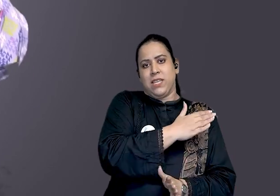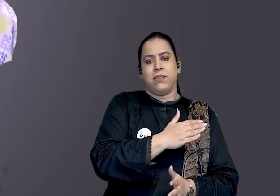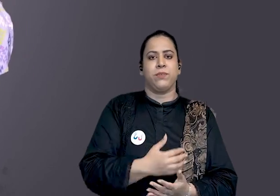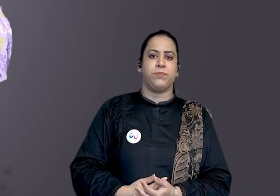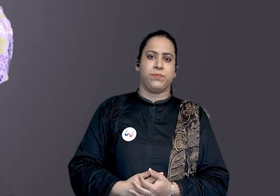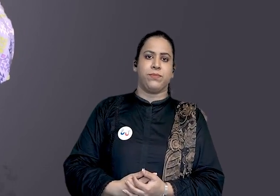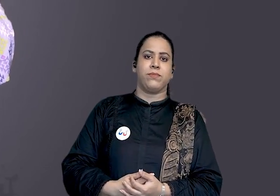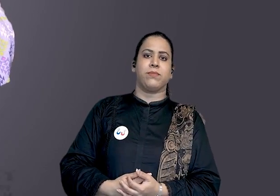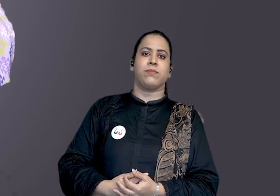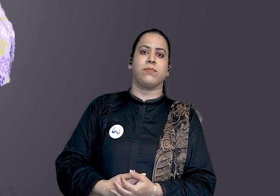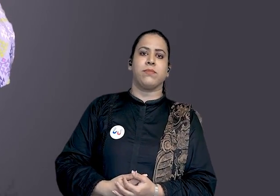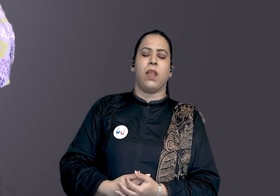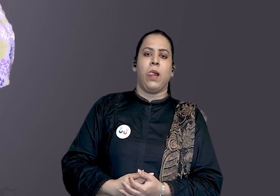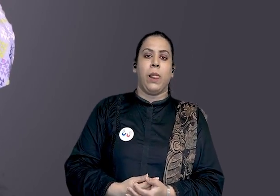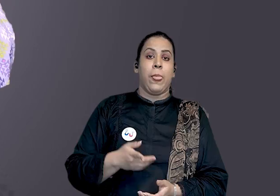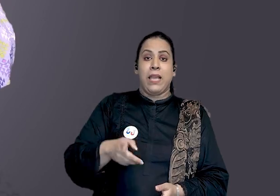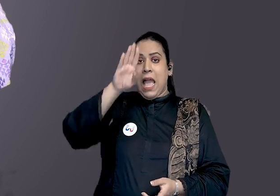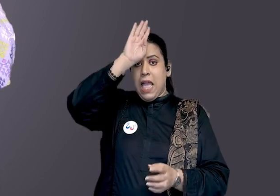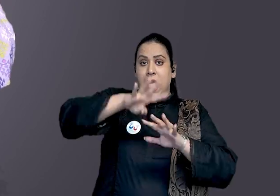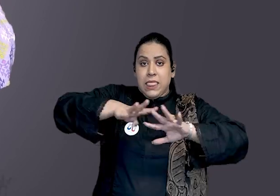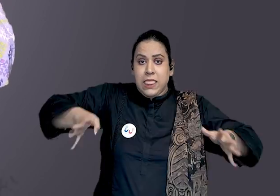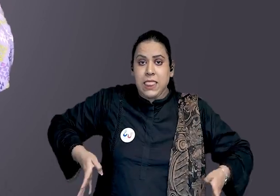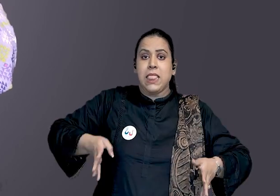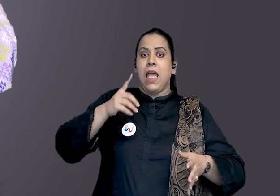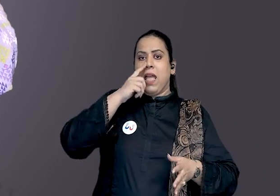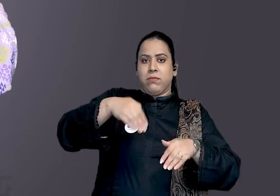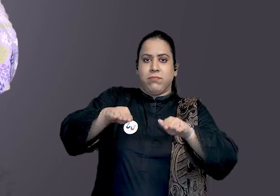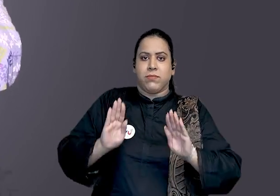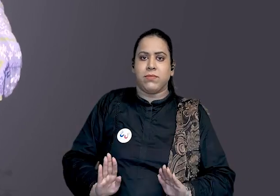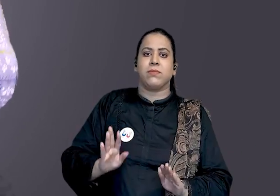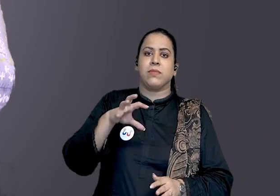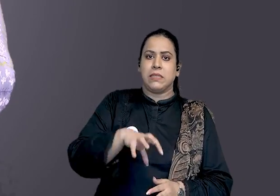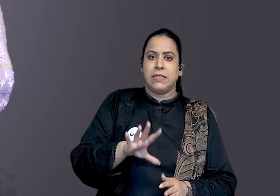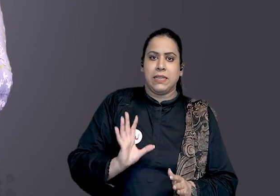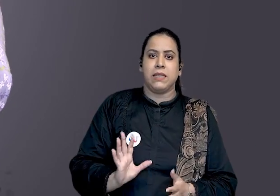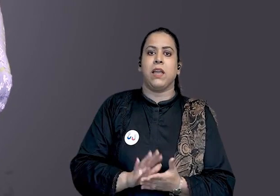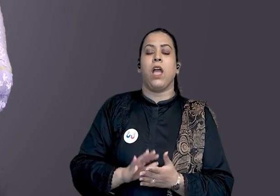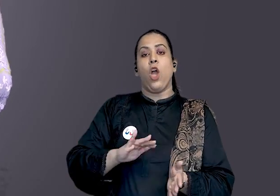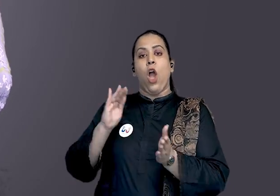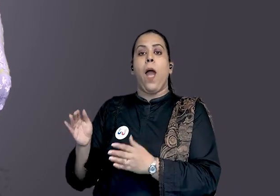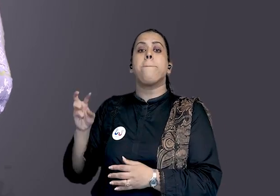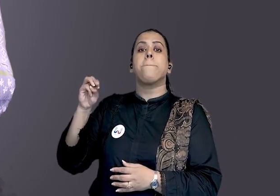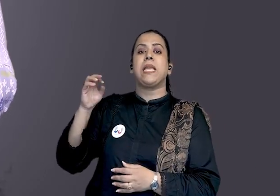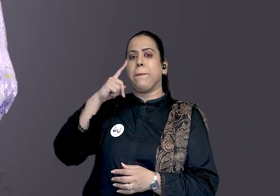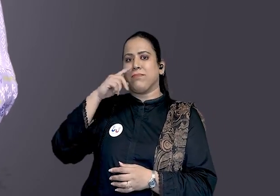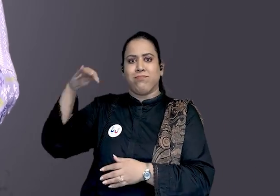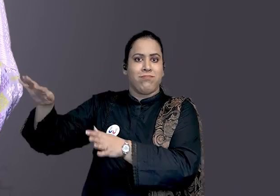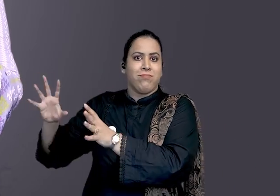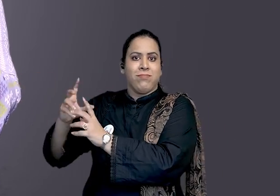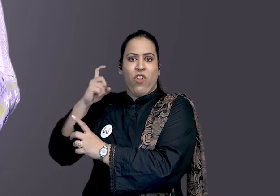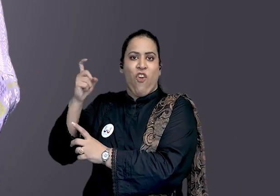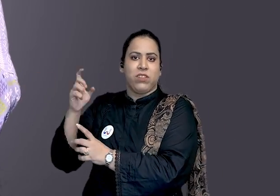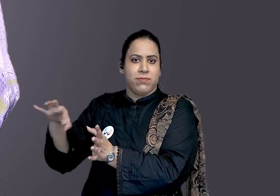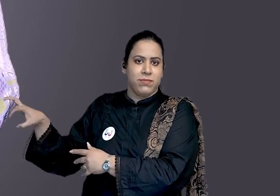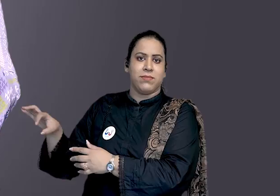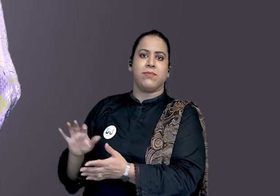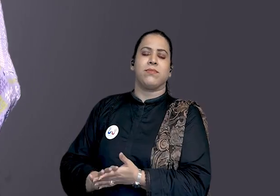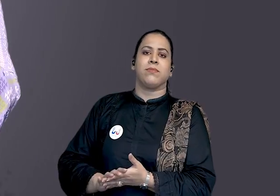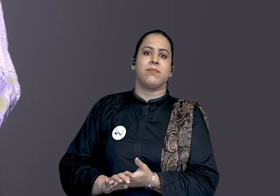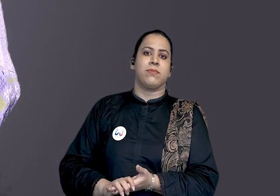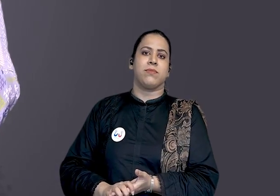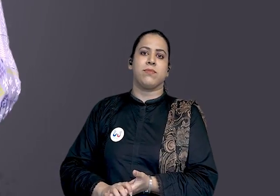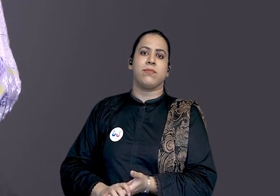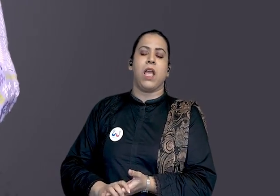اور میاں میر کی جو کینٹ تھا، ان دونوں کو کنیکٹ کرنے کے لیے مال روڈ بنائی